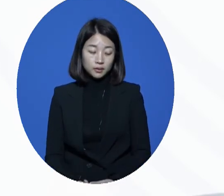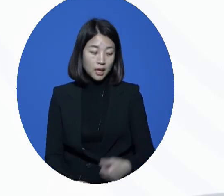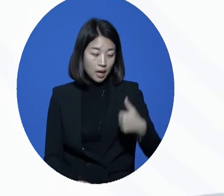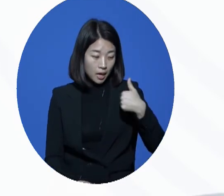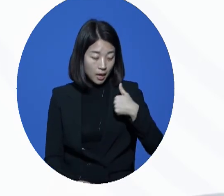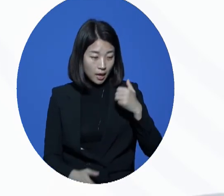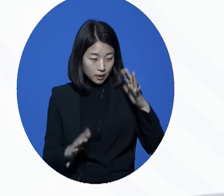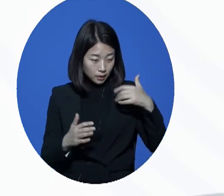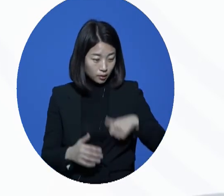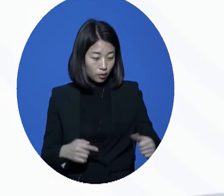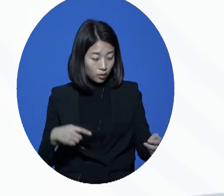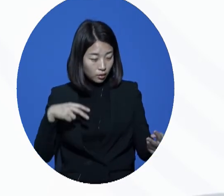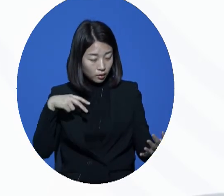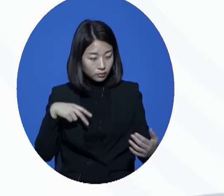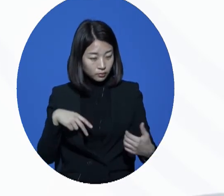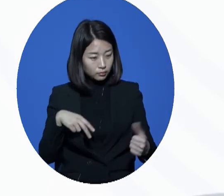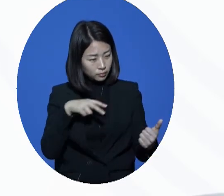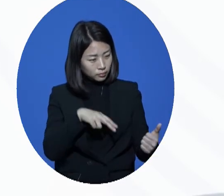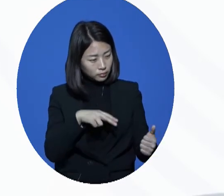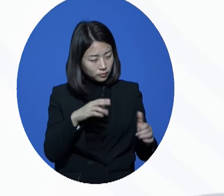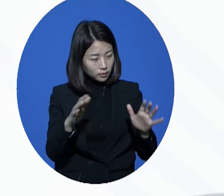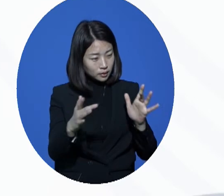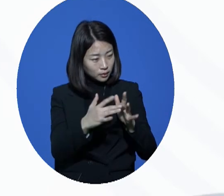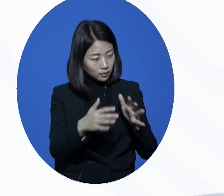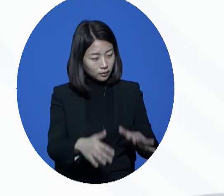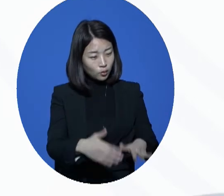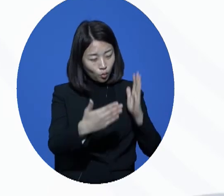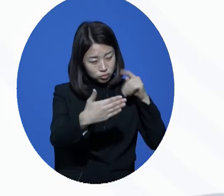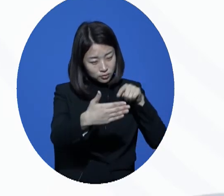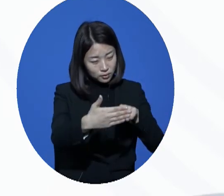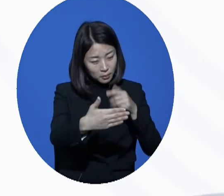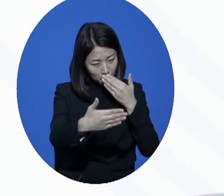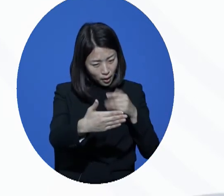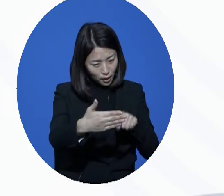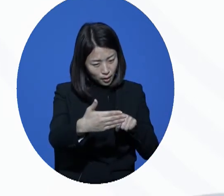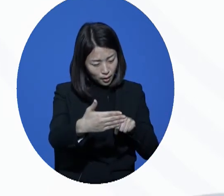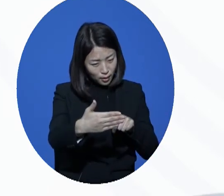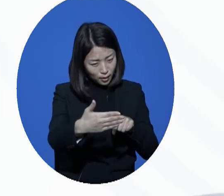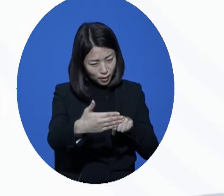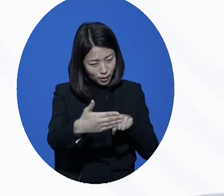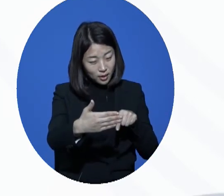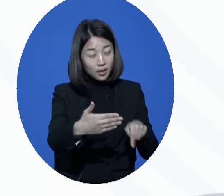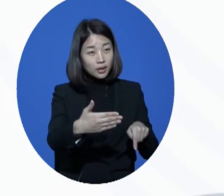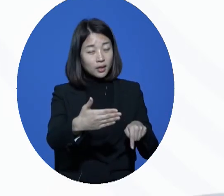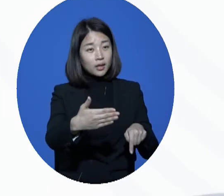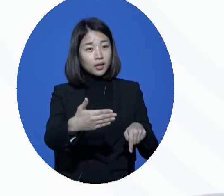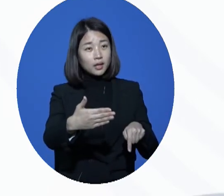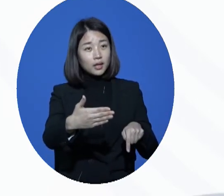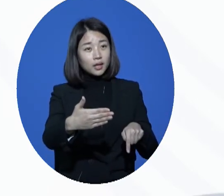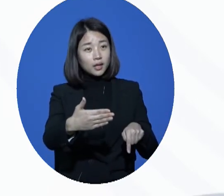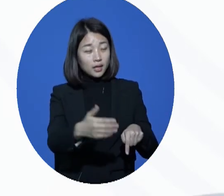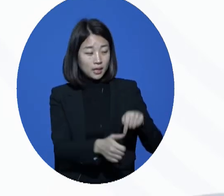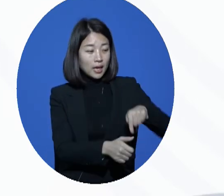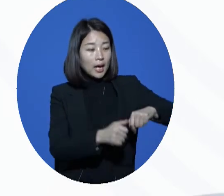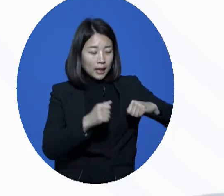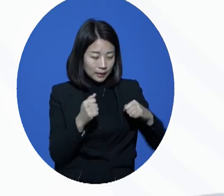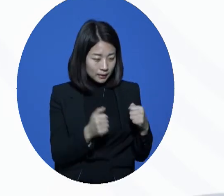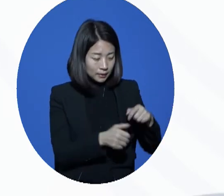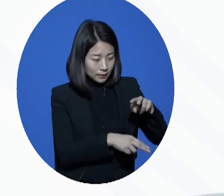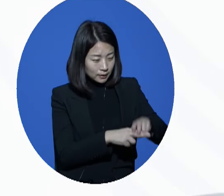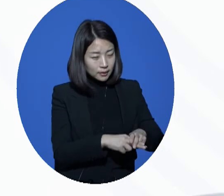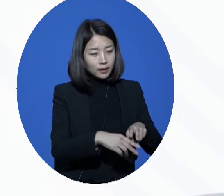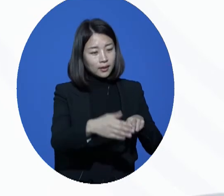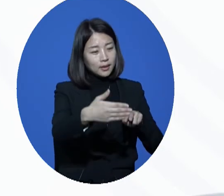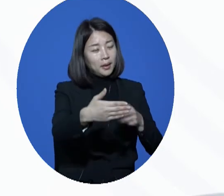지켜본 저는 아니라고 말을 하고 싶습니다. 온라인 공간에 영상을 올려놓고 그것을 보게 하는